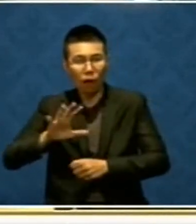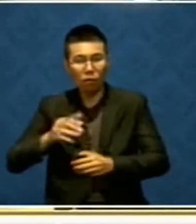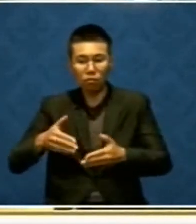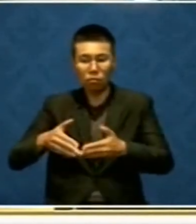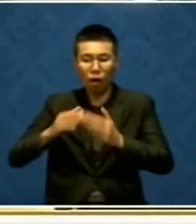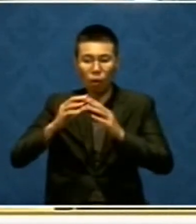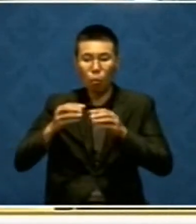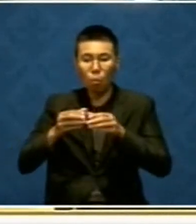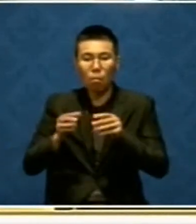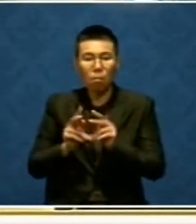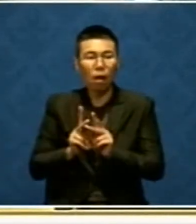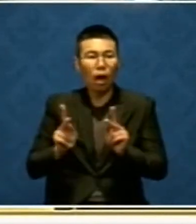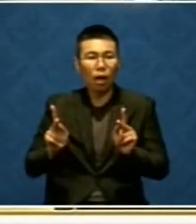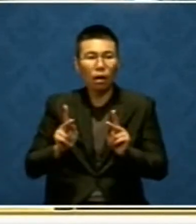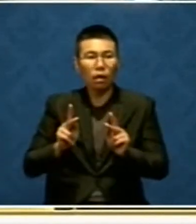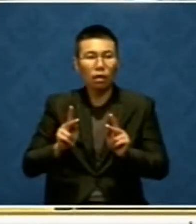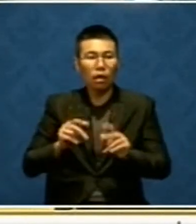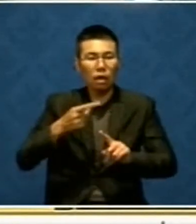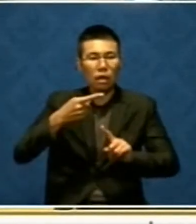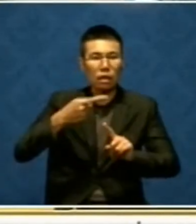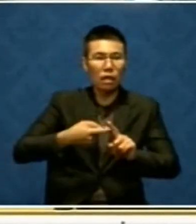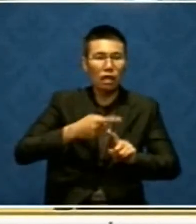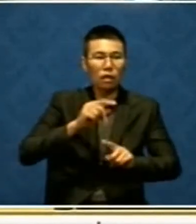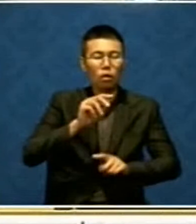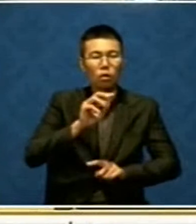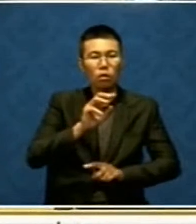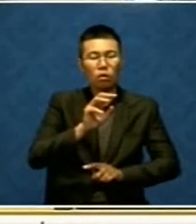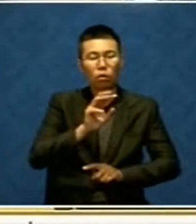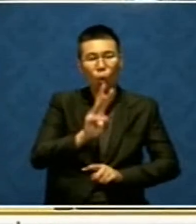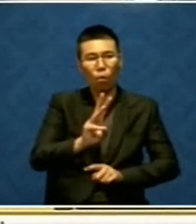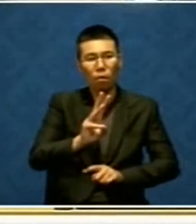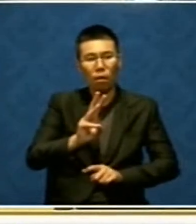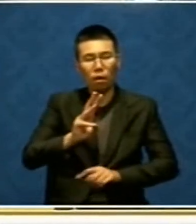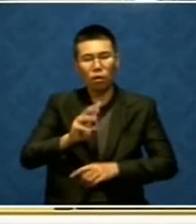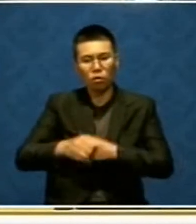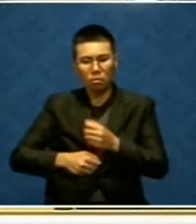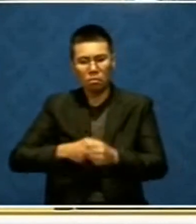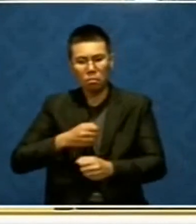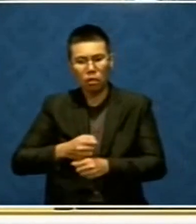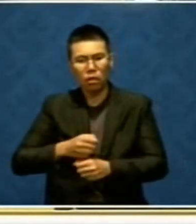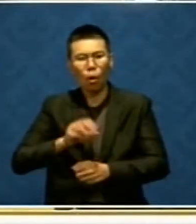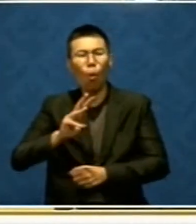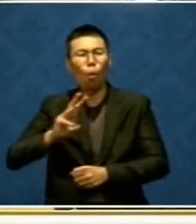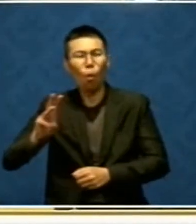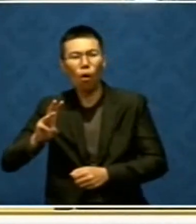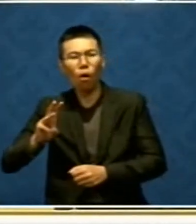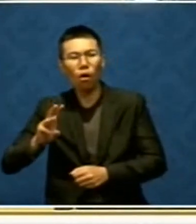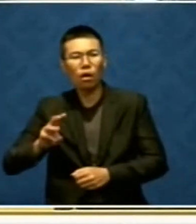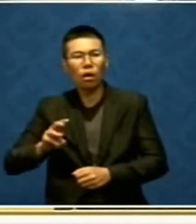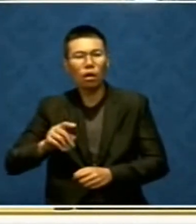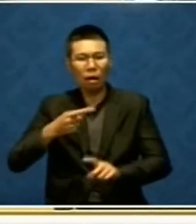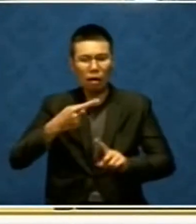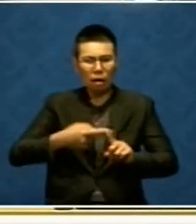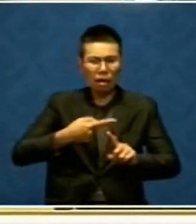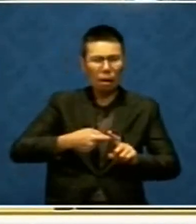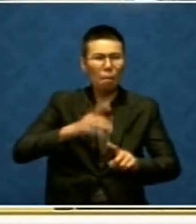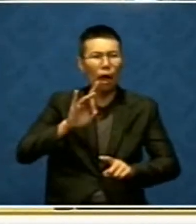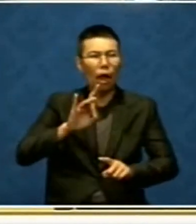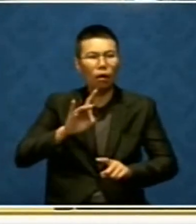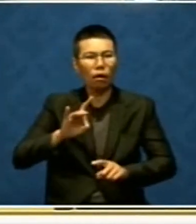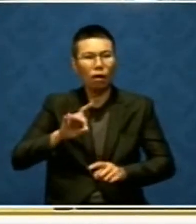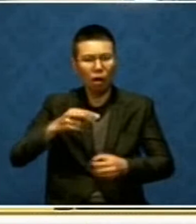การมิถุนา66หลังจากน้ำมันหายไป8เดือนนี่คือน่าชื่นชมจริงๆครับ8เดือนเพิ่งจะรู้ตัวเองน้ำมันหา